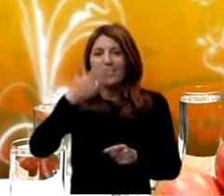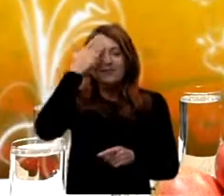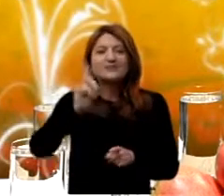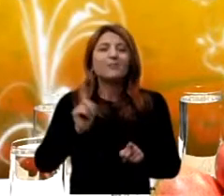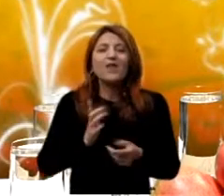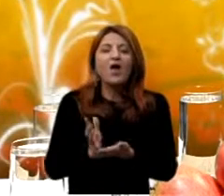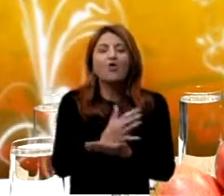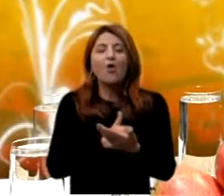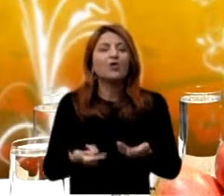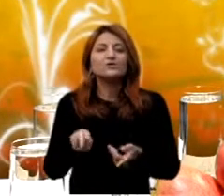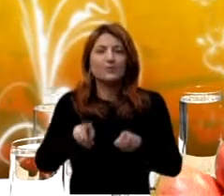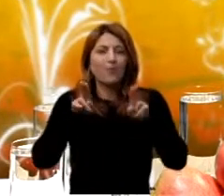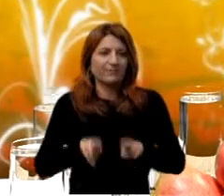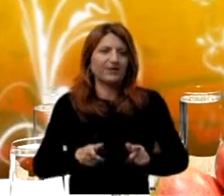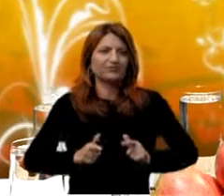stvarnom životu. Zato ćemo,